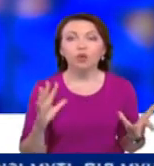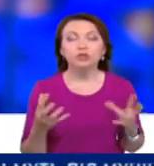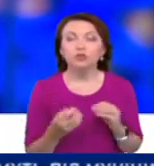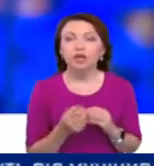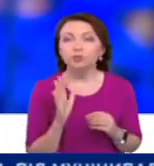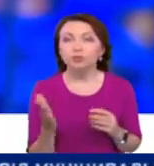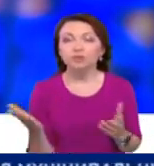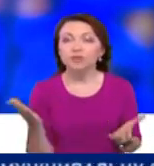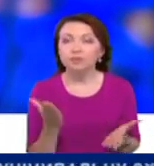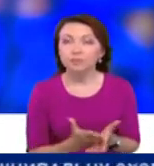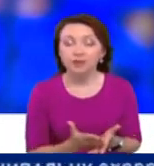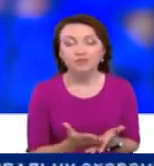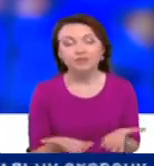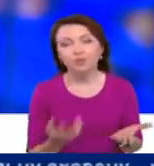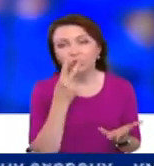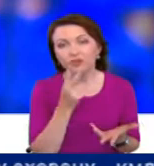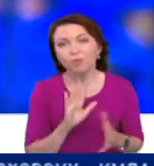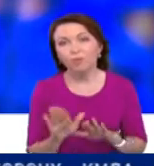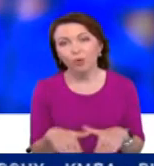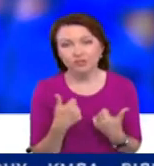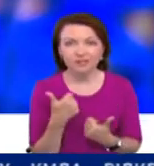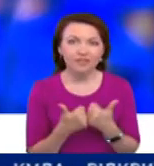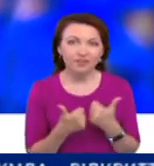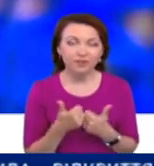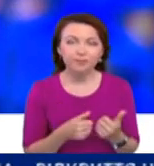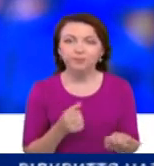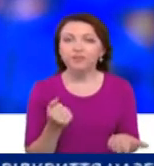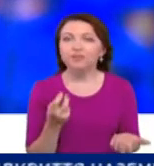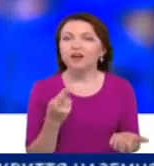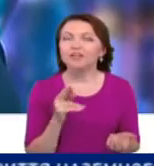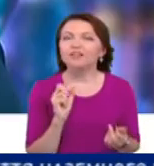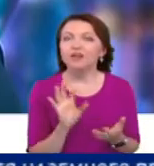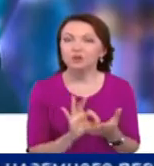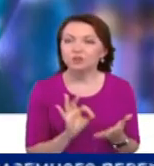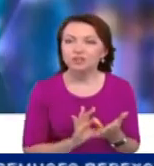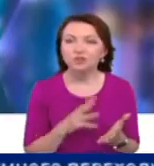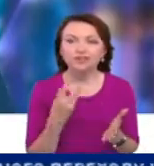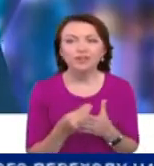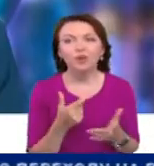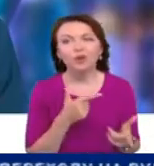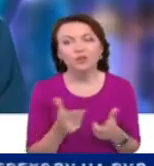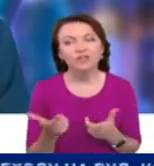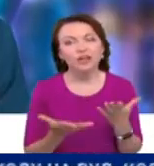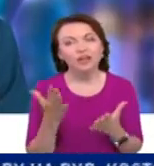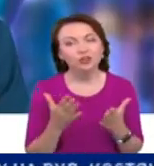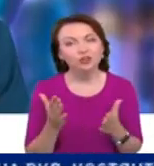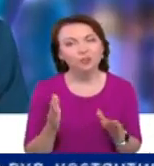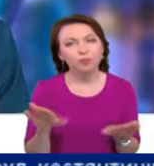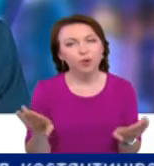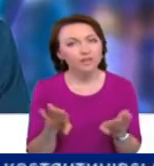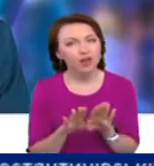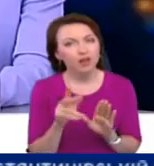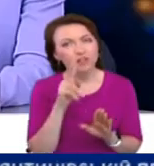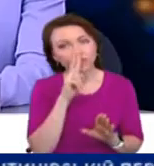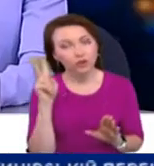будем иметь, мы уже увидим, конечно, после соревнований. Аню, як розцінюєш свою готовність, якщо в порівнянні, як було 2 роки тому